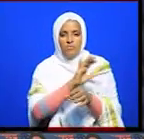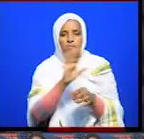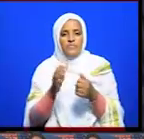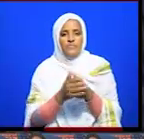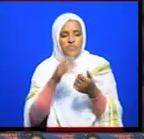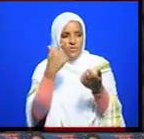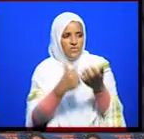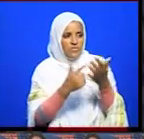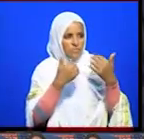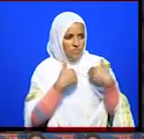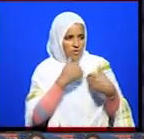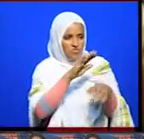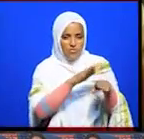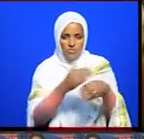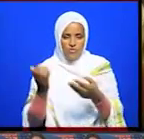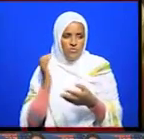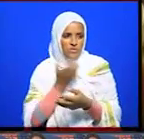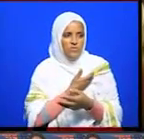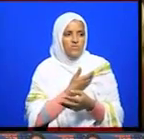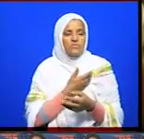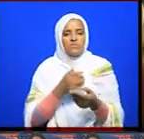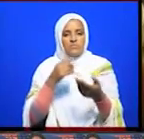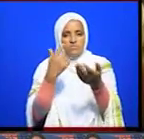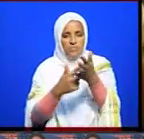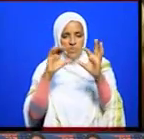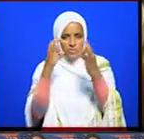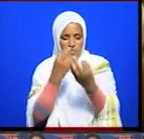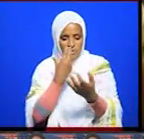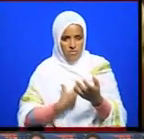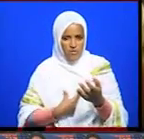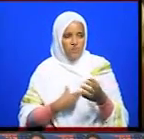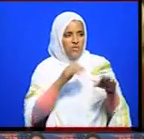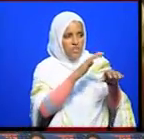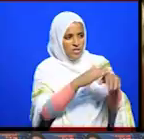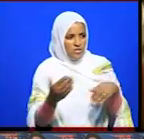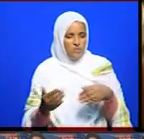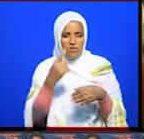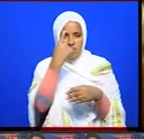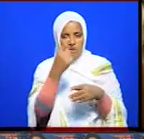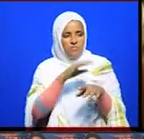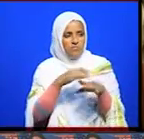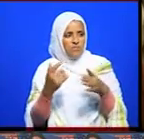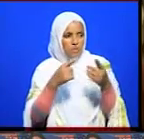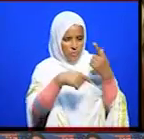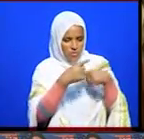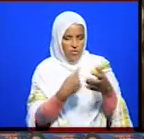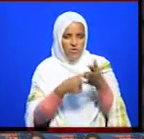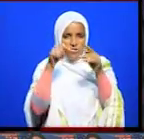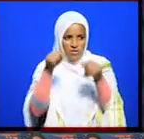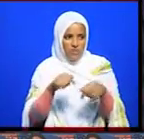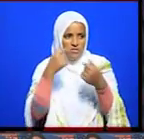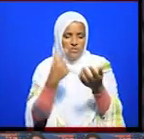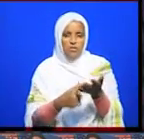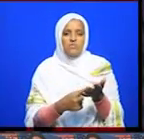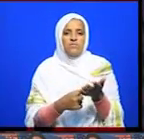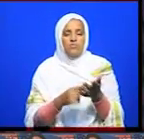እንደምን አረፈዳችሁ? እዚህም ያላችሁት እንግዶቻችን በአንድ ቤተሰብ አባልና ከእንግዳ አንድ እንግዳ እዚህ ተገኝቷል።